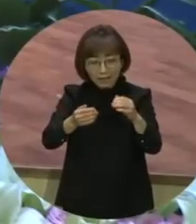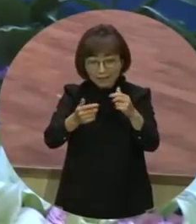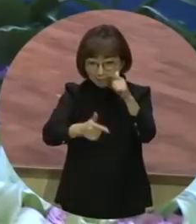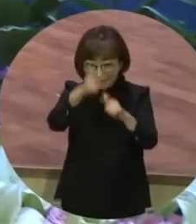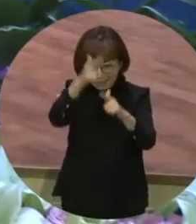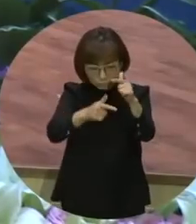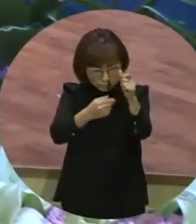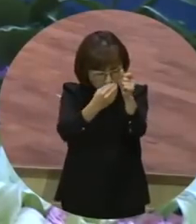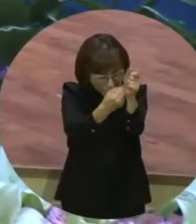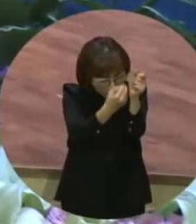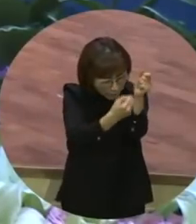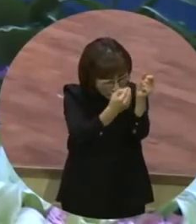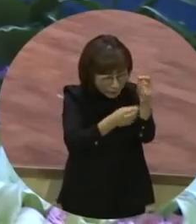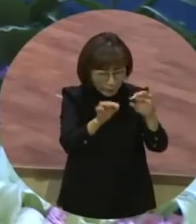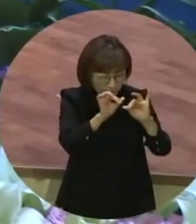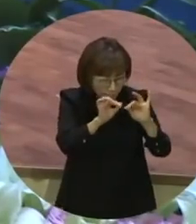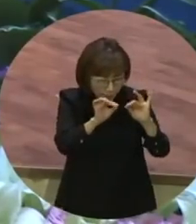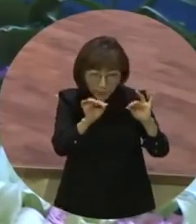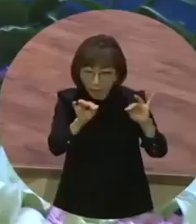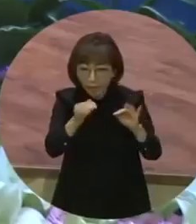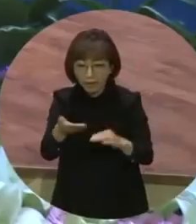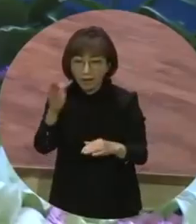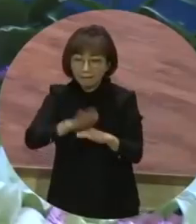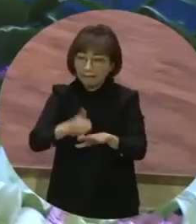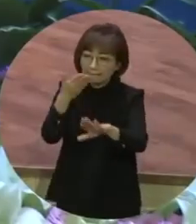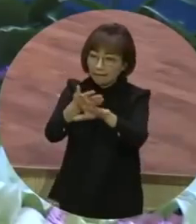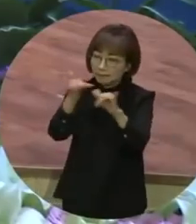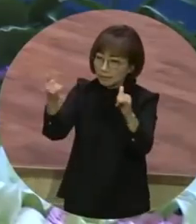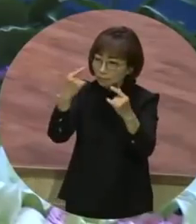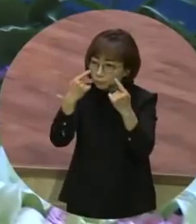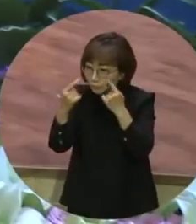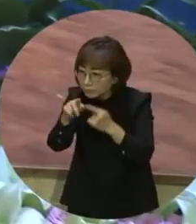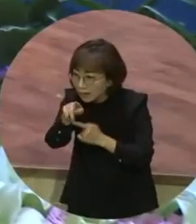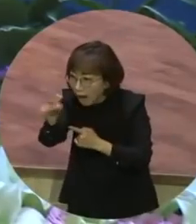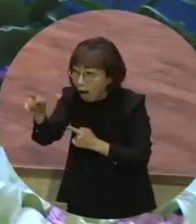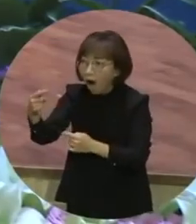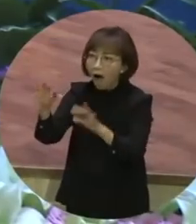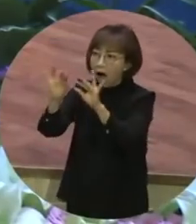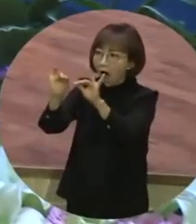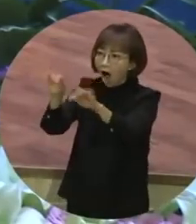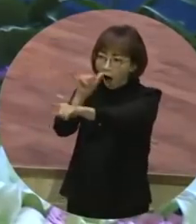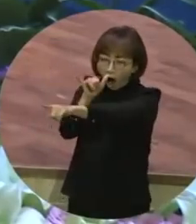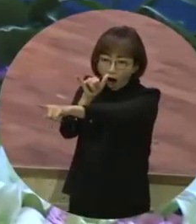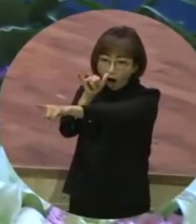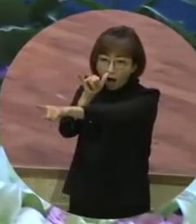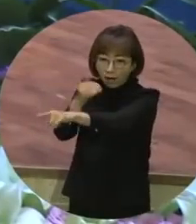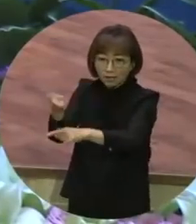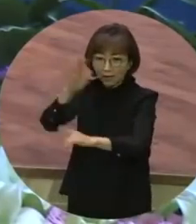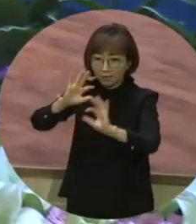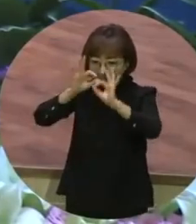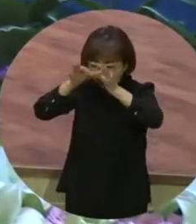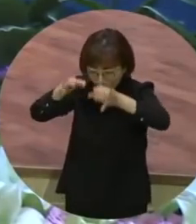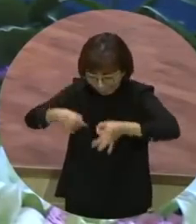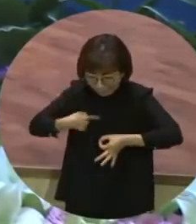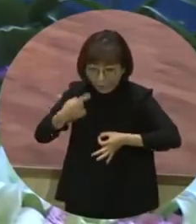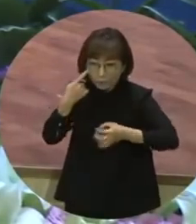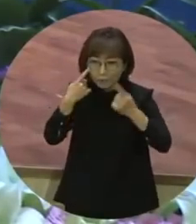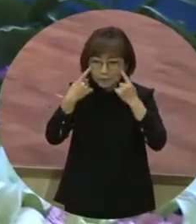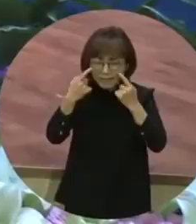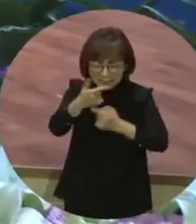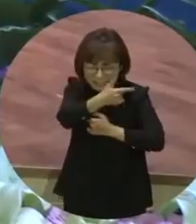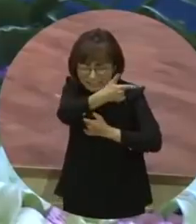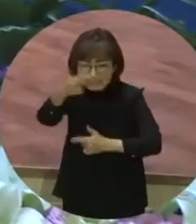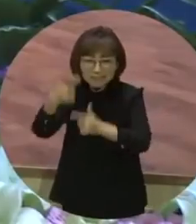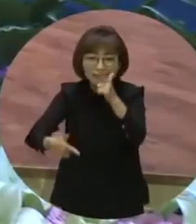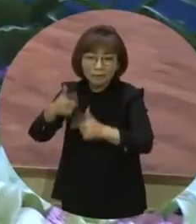거. 근데 뭐요? 많은 사람들 자신 눈 속에는 들보, 엄청난